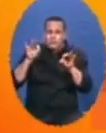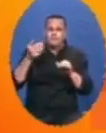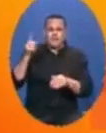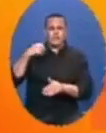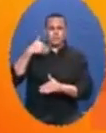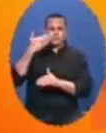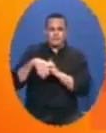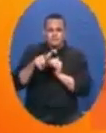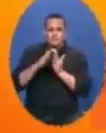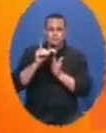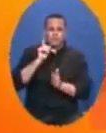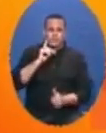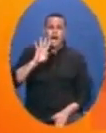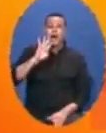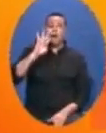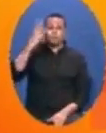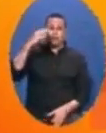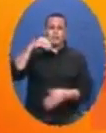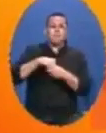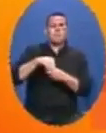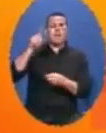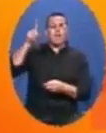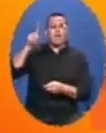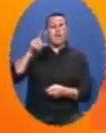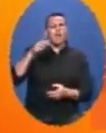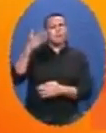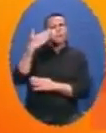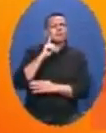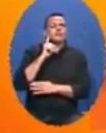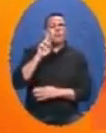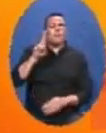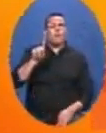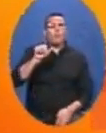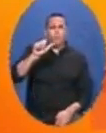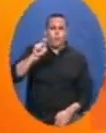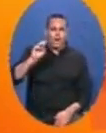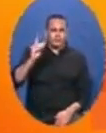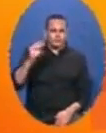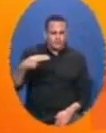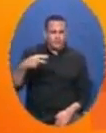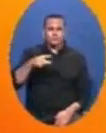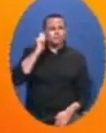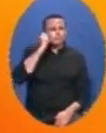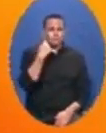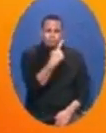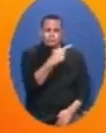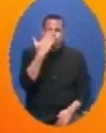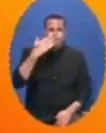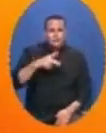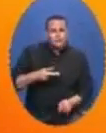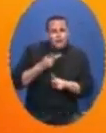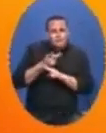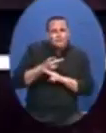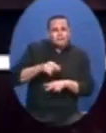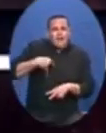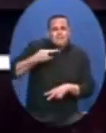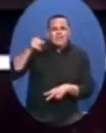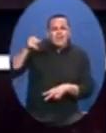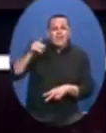ונסיים בספר 4 שנים ברואנדה, דוקטור תמר שק, על חוויותיה בבית יתומים ברואנדה של אחרי הג'נוסייד.